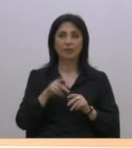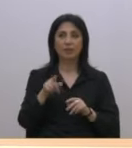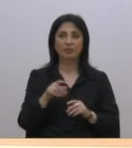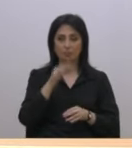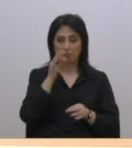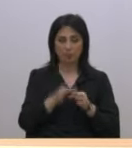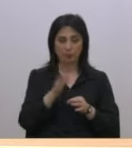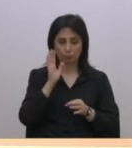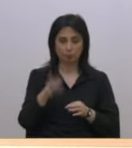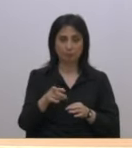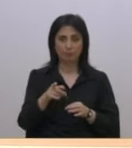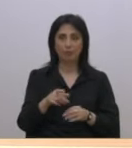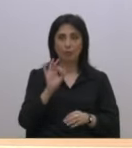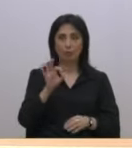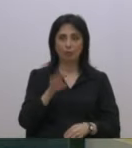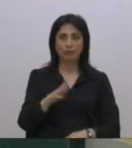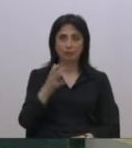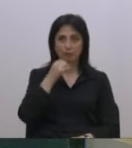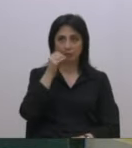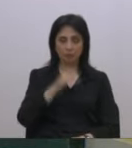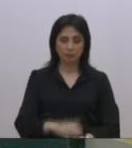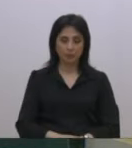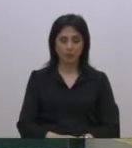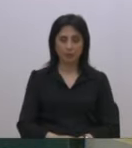პასუხს მიიღებენ ოქტომბერში. დიდი მადლობა.